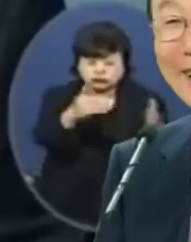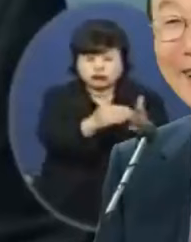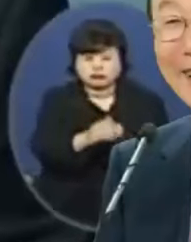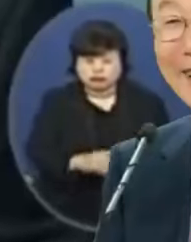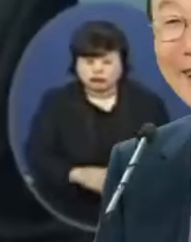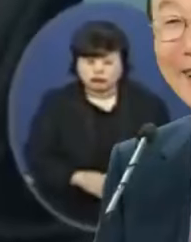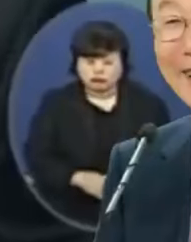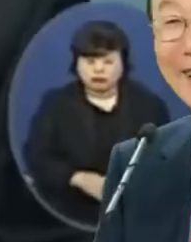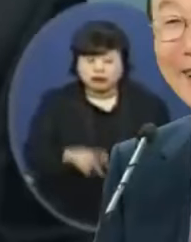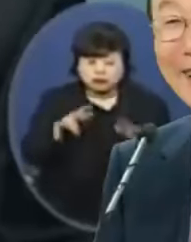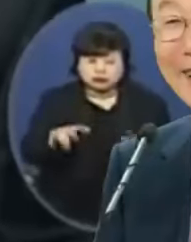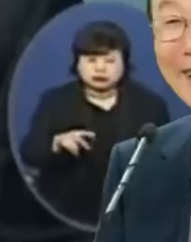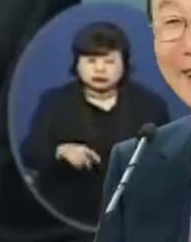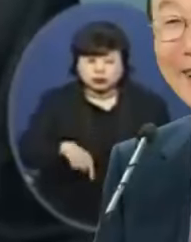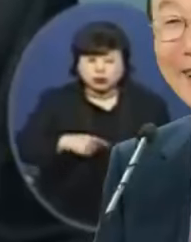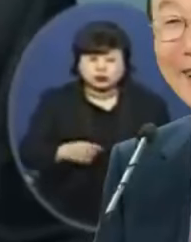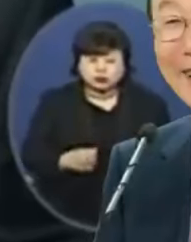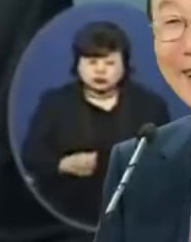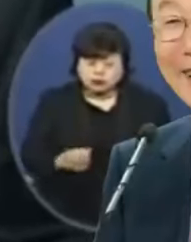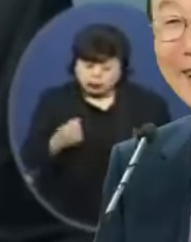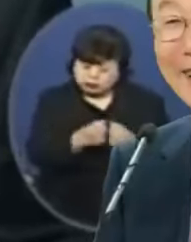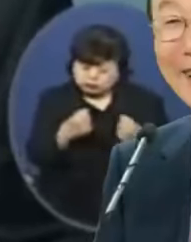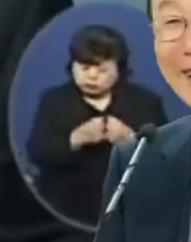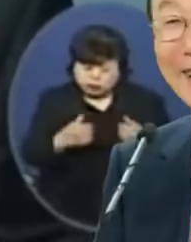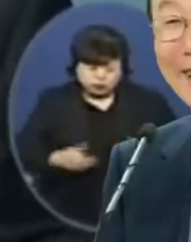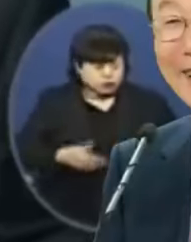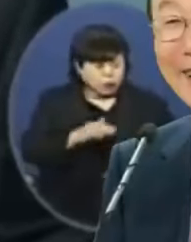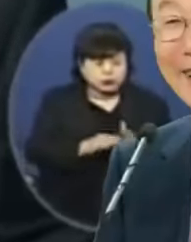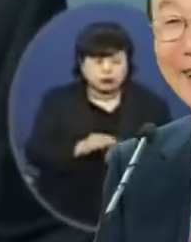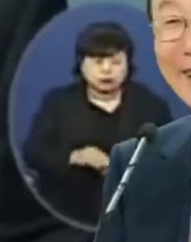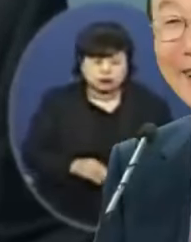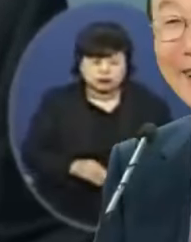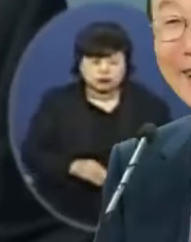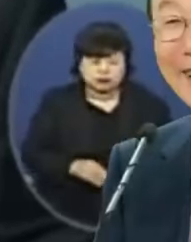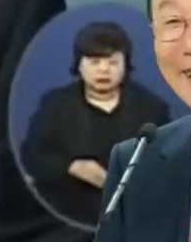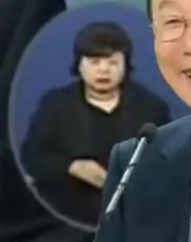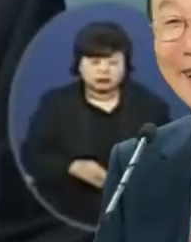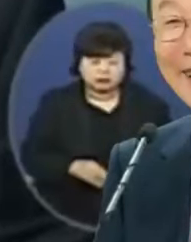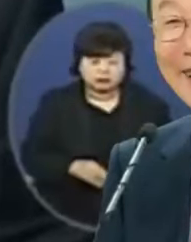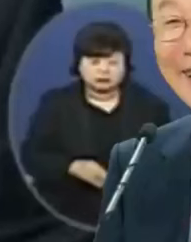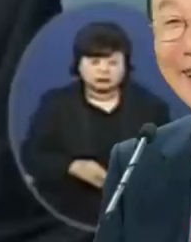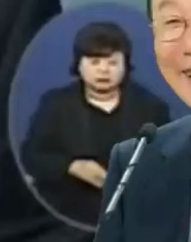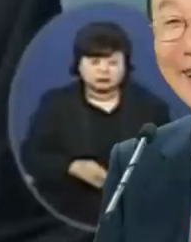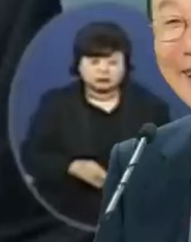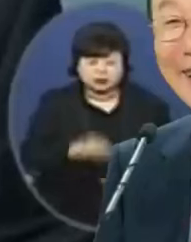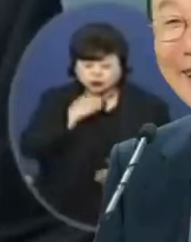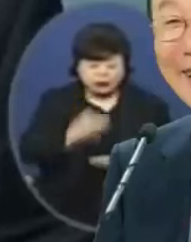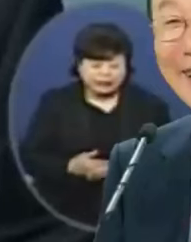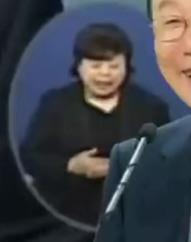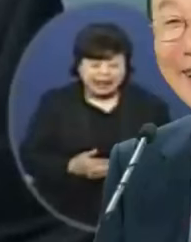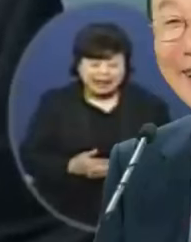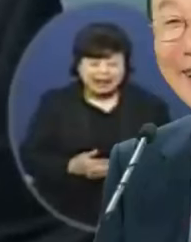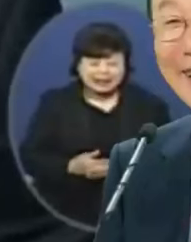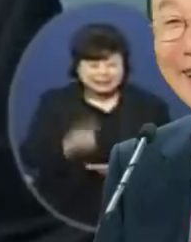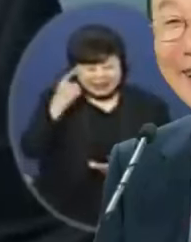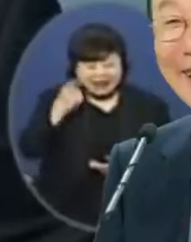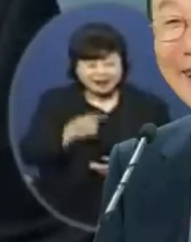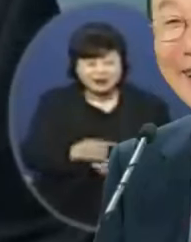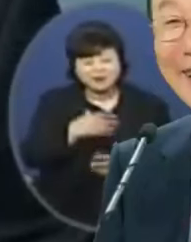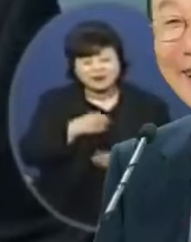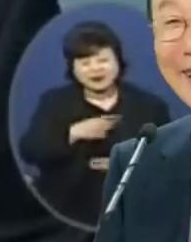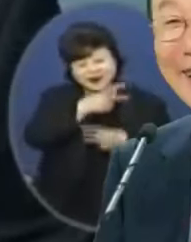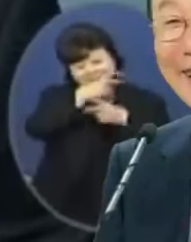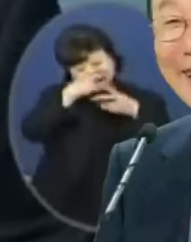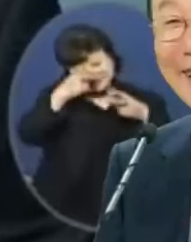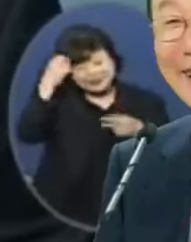내가 흑웅을 향해서 주먹을 휘두르는구나. 적은 없는데 속아서 그렇게 한다. 그래서